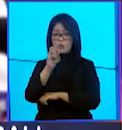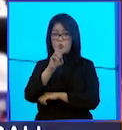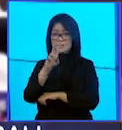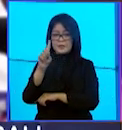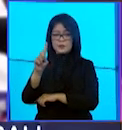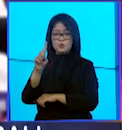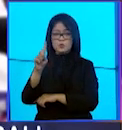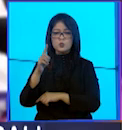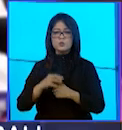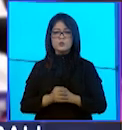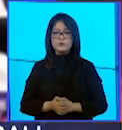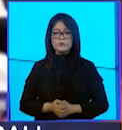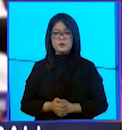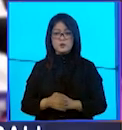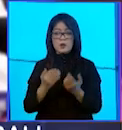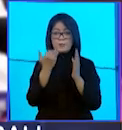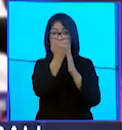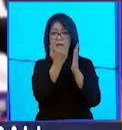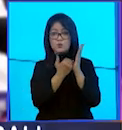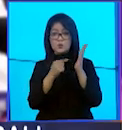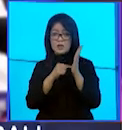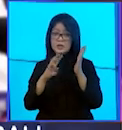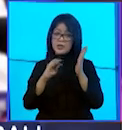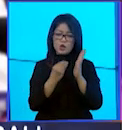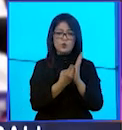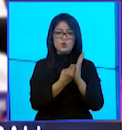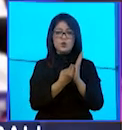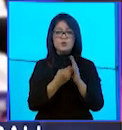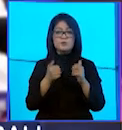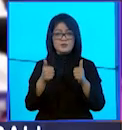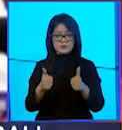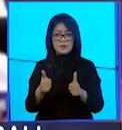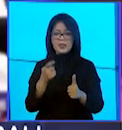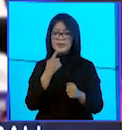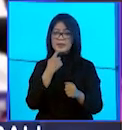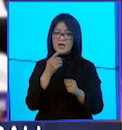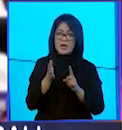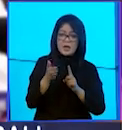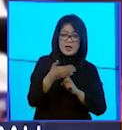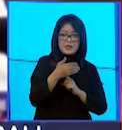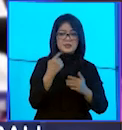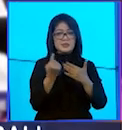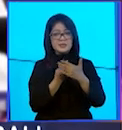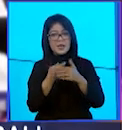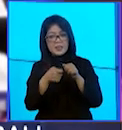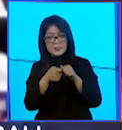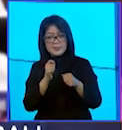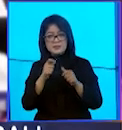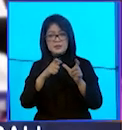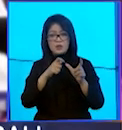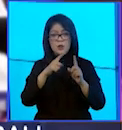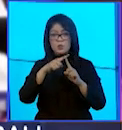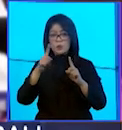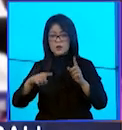Selama memenuhi ketentuan dan persyaratan mengenai karantina, tes, dan kesiapan Satgas, setiap